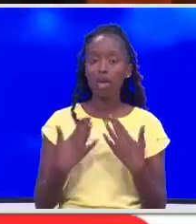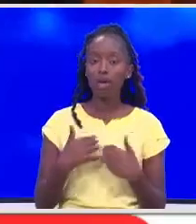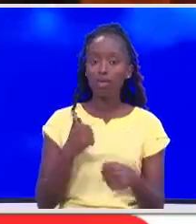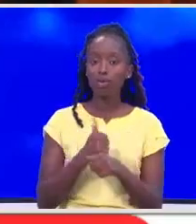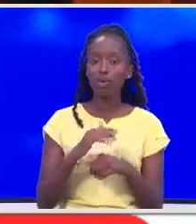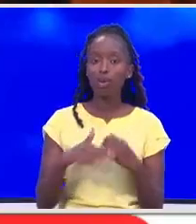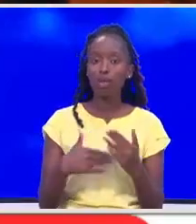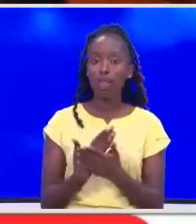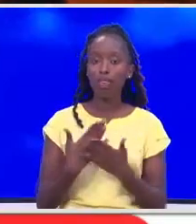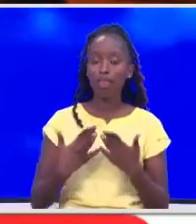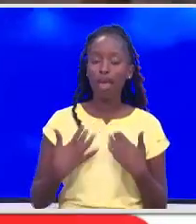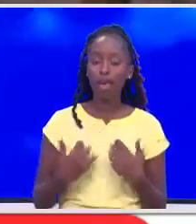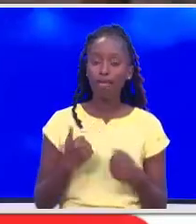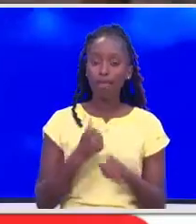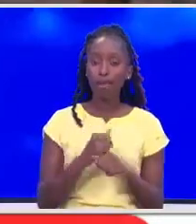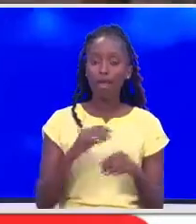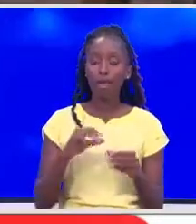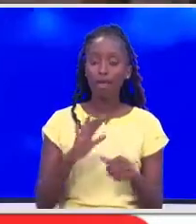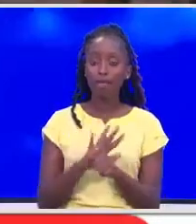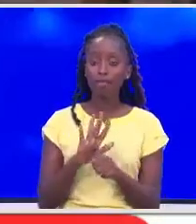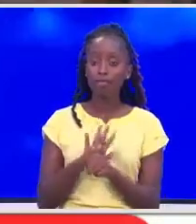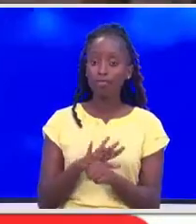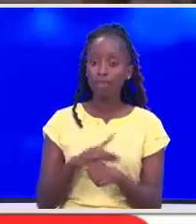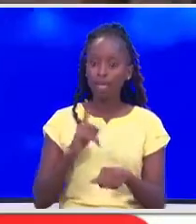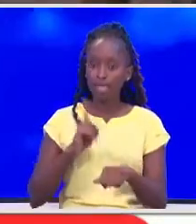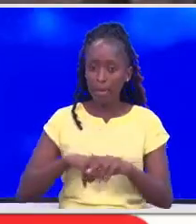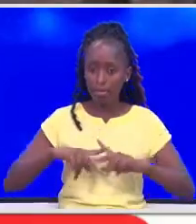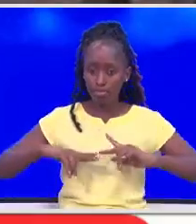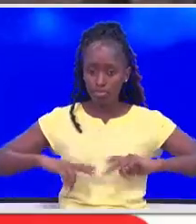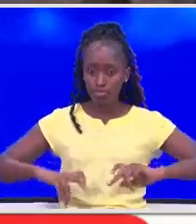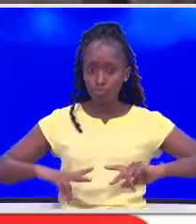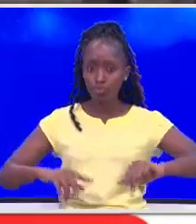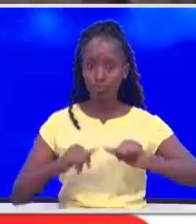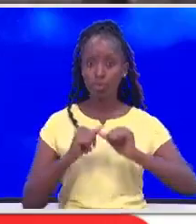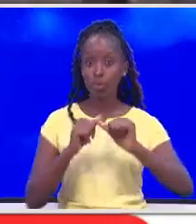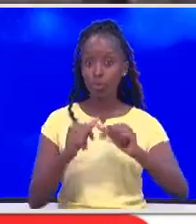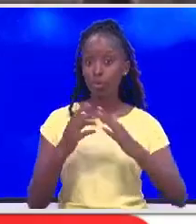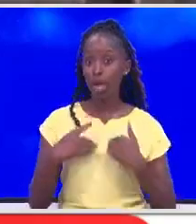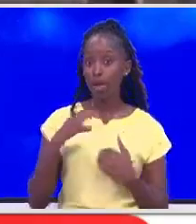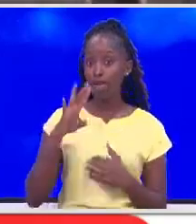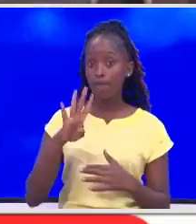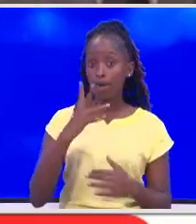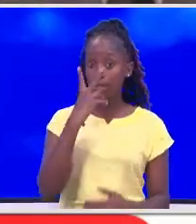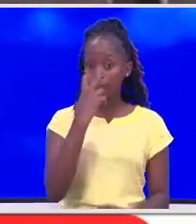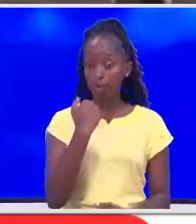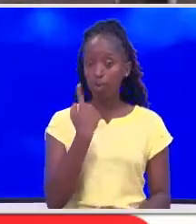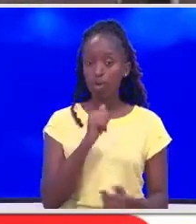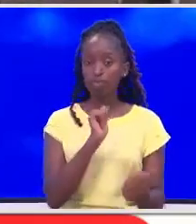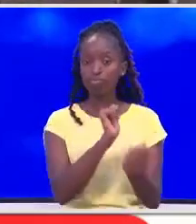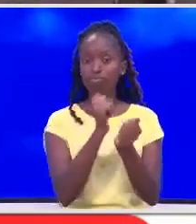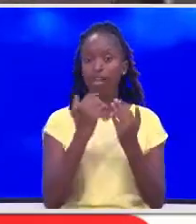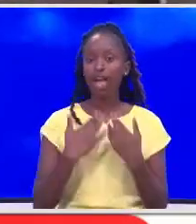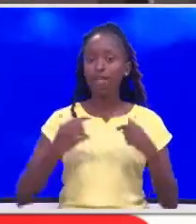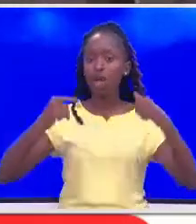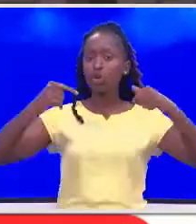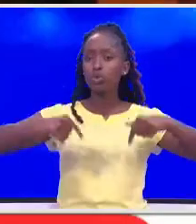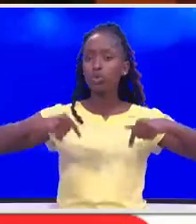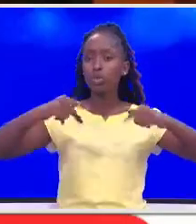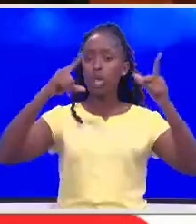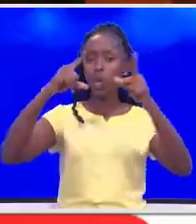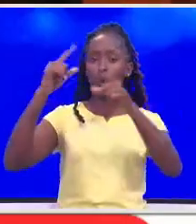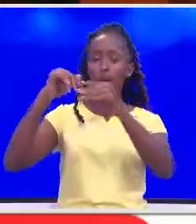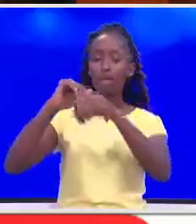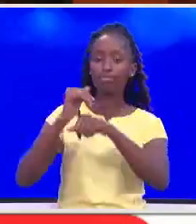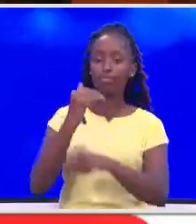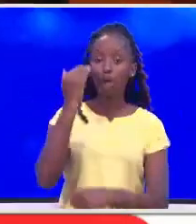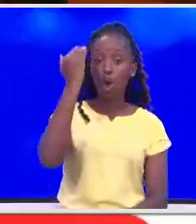Na huku uchunguzi kufuatia mkasa huo ukiendelea, washukiwa wanne waliokamatwa hii leo walifikishwa mahakamani.